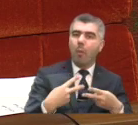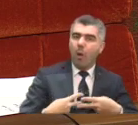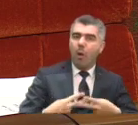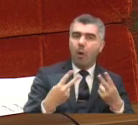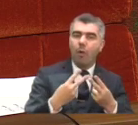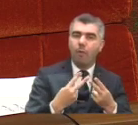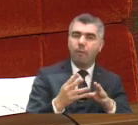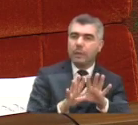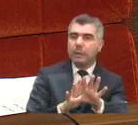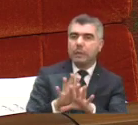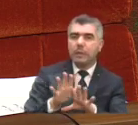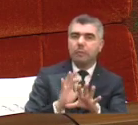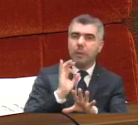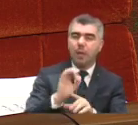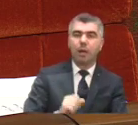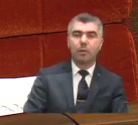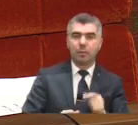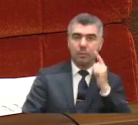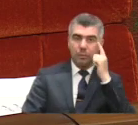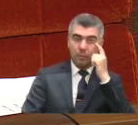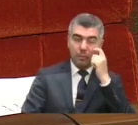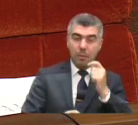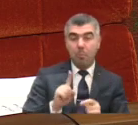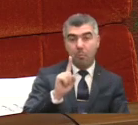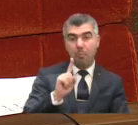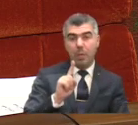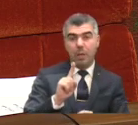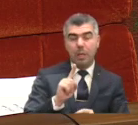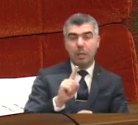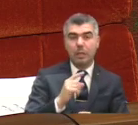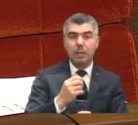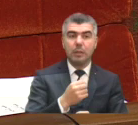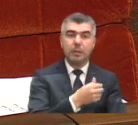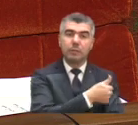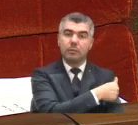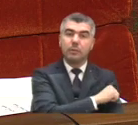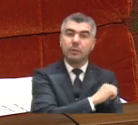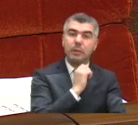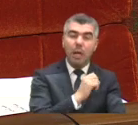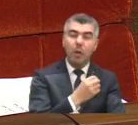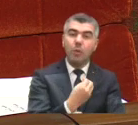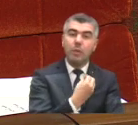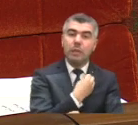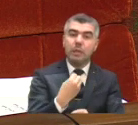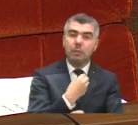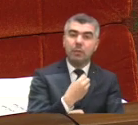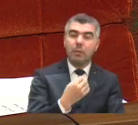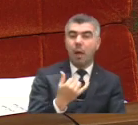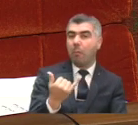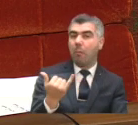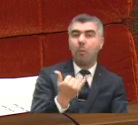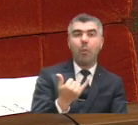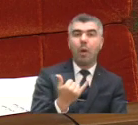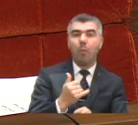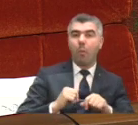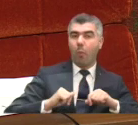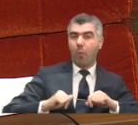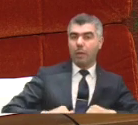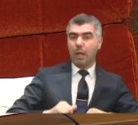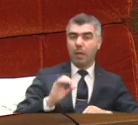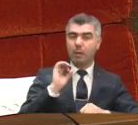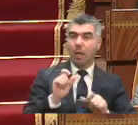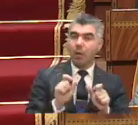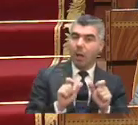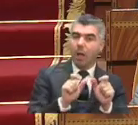والتدبير المحكم ديالو. ولكن كيبقى العنصر البشري اللي لازم الالتفاته ديال سيادتكم ليه، من